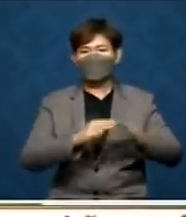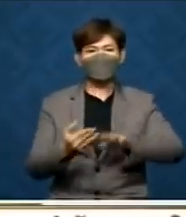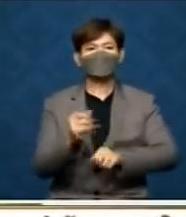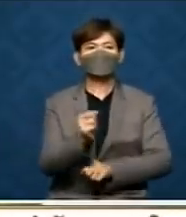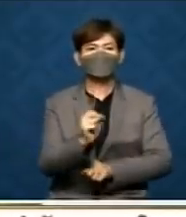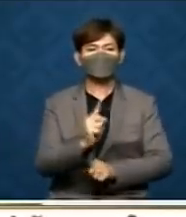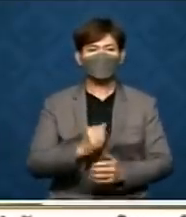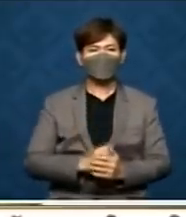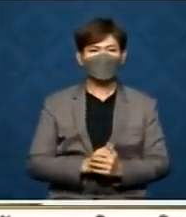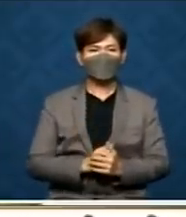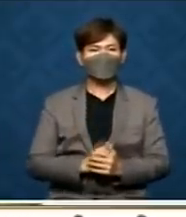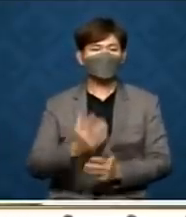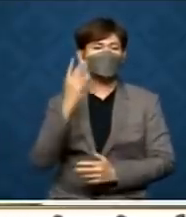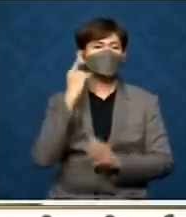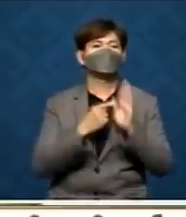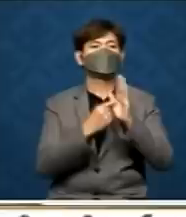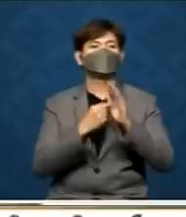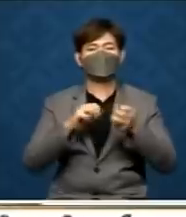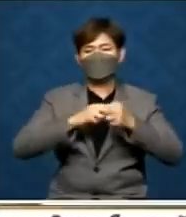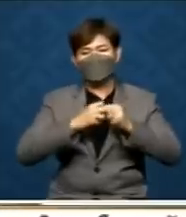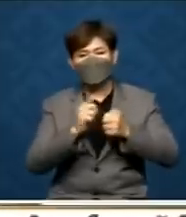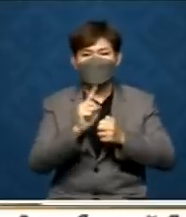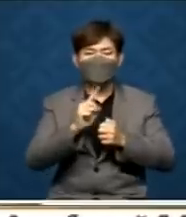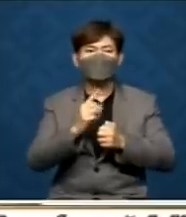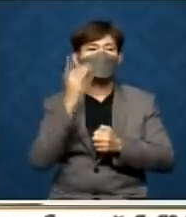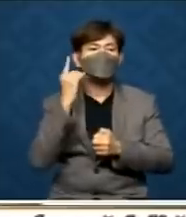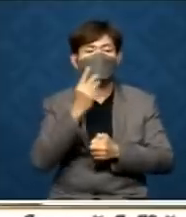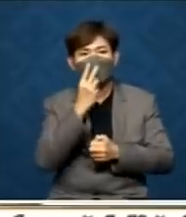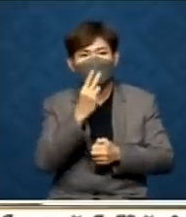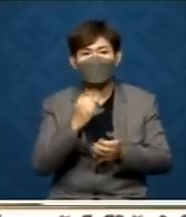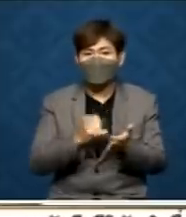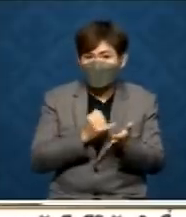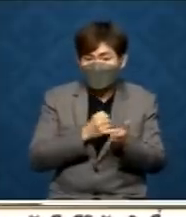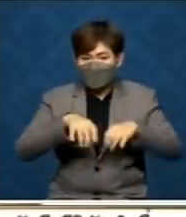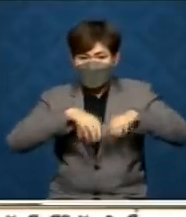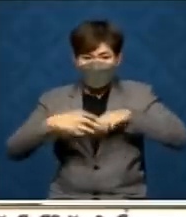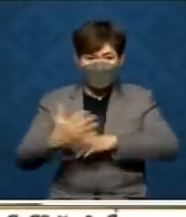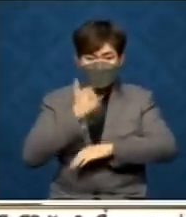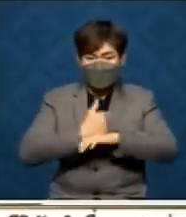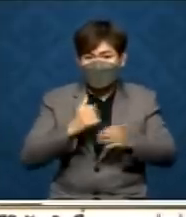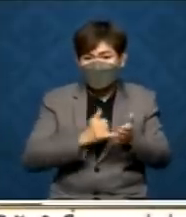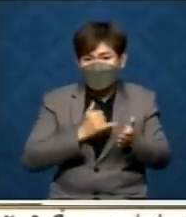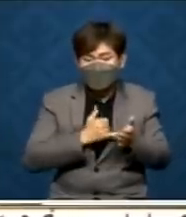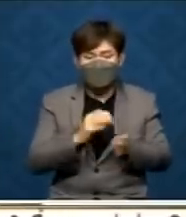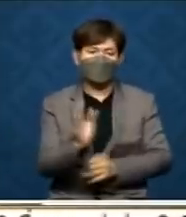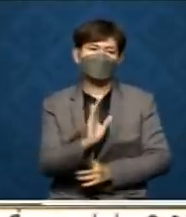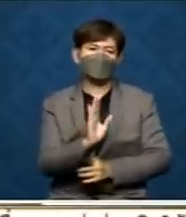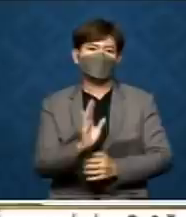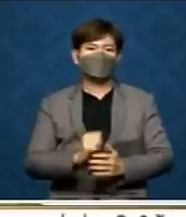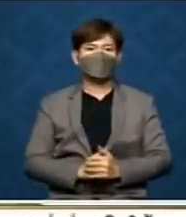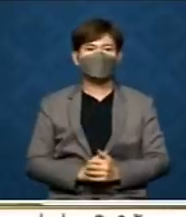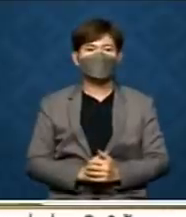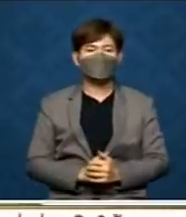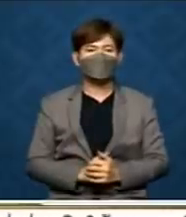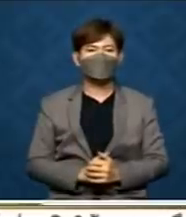ยังไงอ่ะก็เมื่อวานนี้จะตายจะเป็นจะตายกันอยู่น่ะมันง่ายใช่ไหมบริหารทางการเมืองนี่